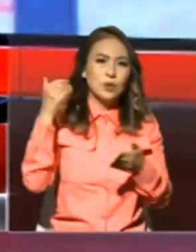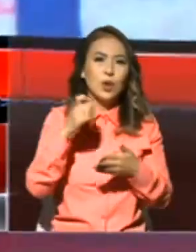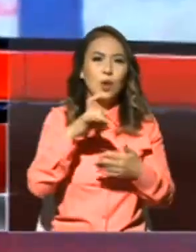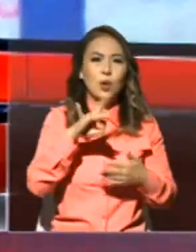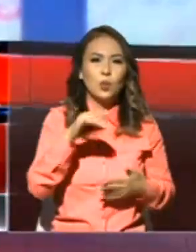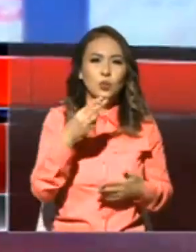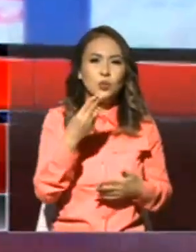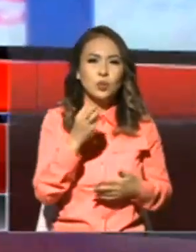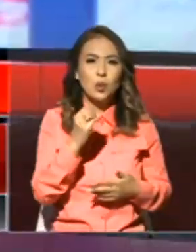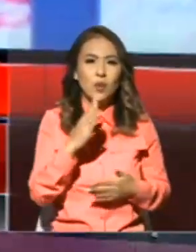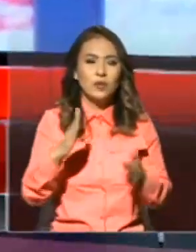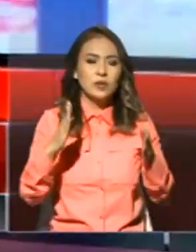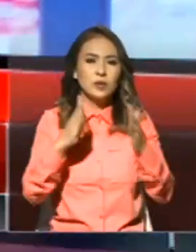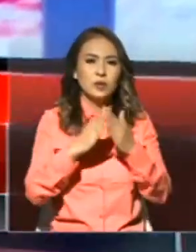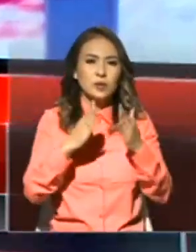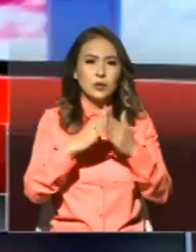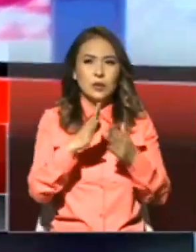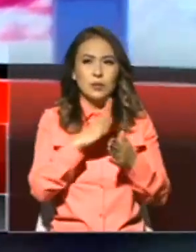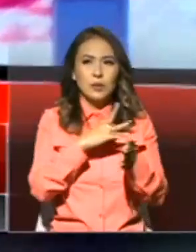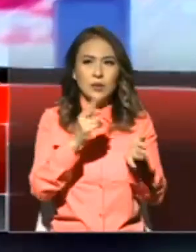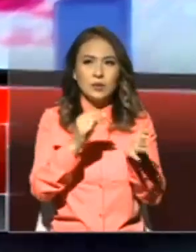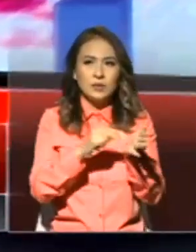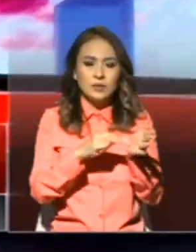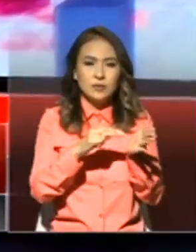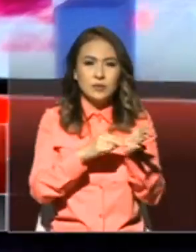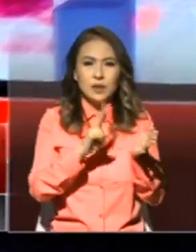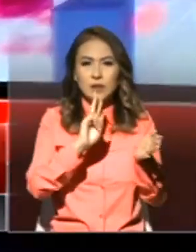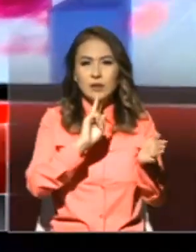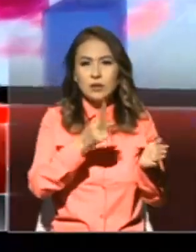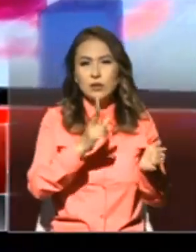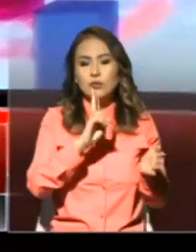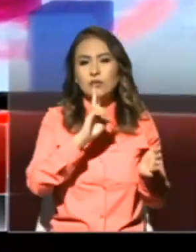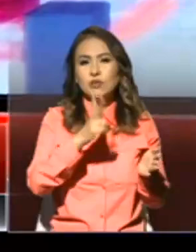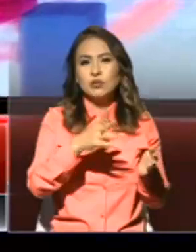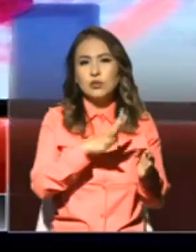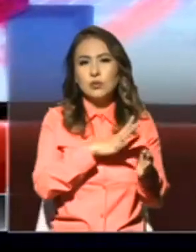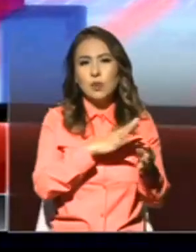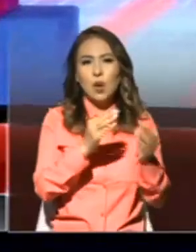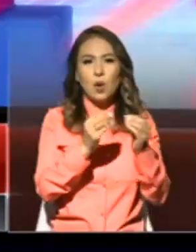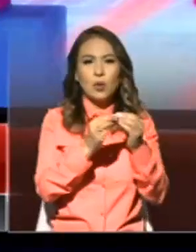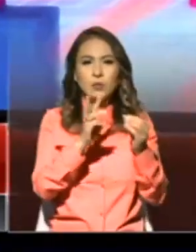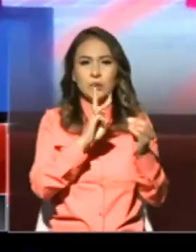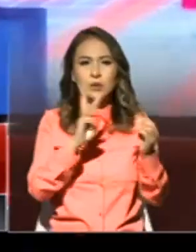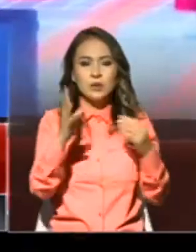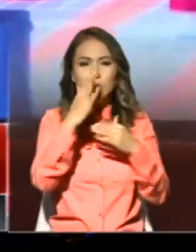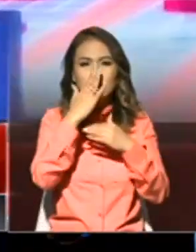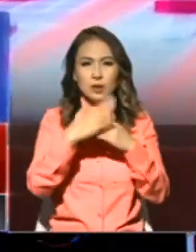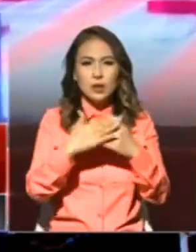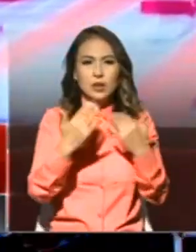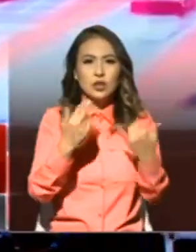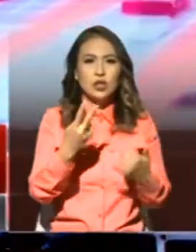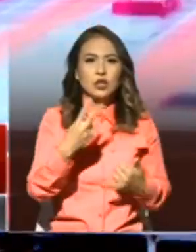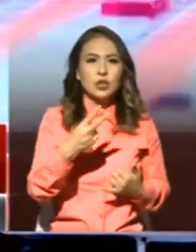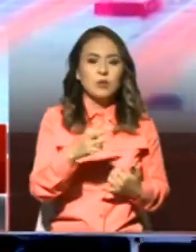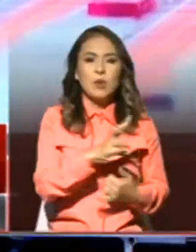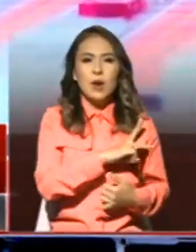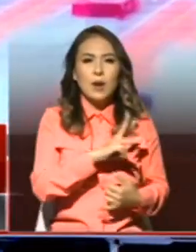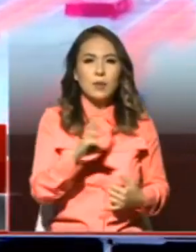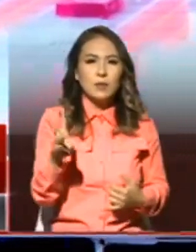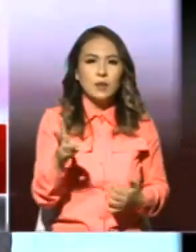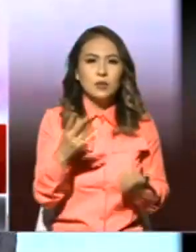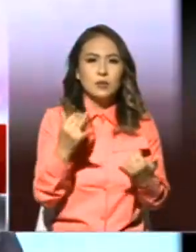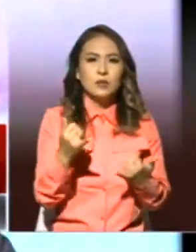заманында салынған үйлердің бағасы түкке тұрмайтын, осыдан 2 жыл бұрын 10 миллионның ағынсын маңайында тұратын үйлер қазір 20 миллион үстіне шықты.